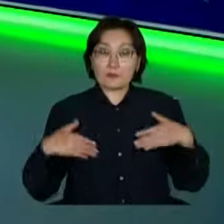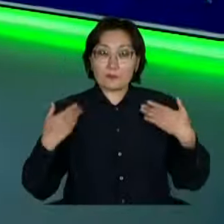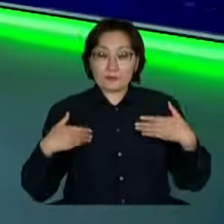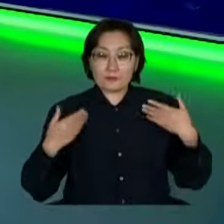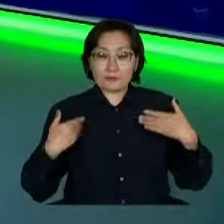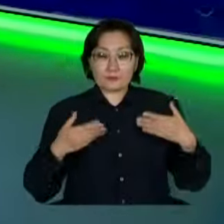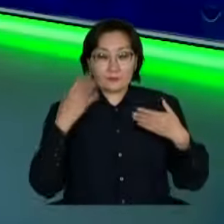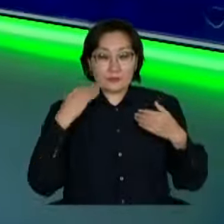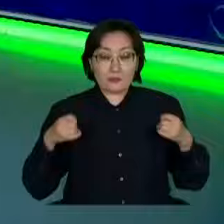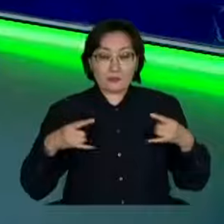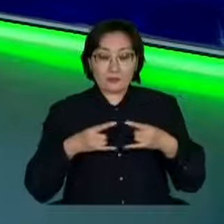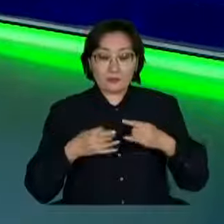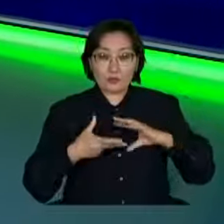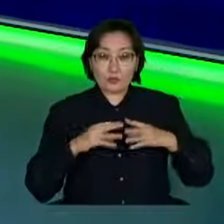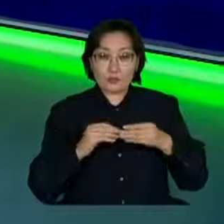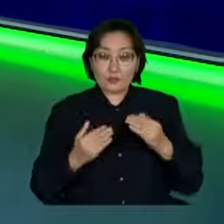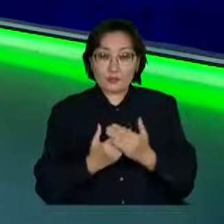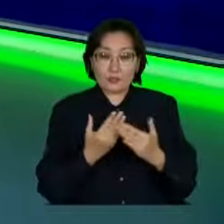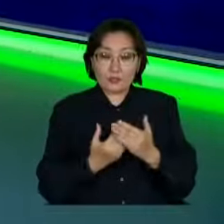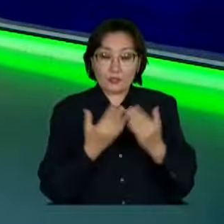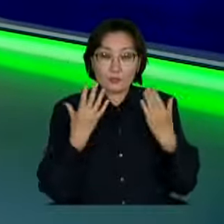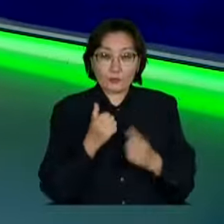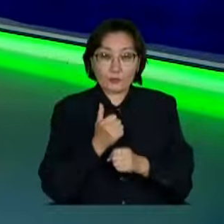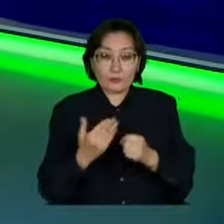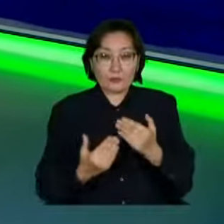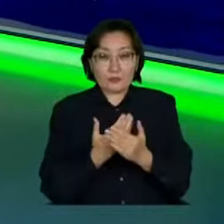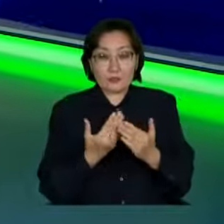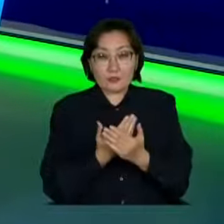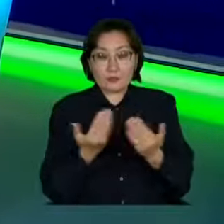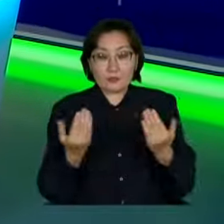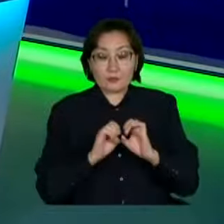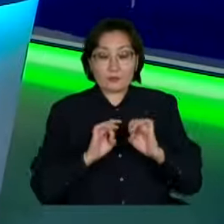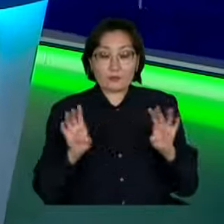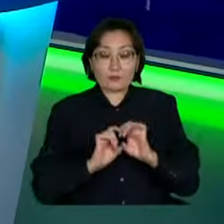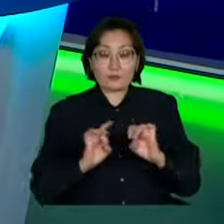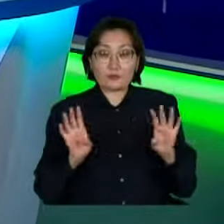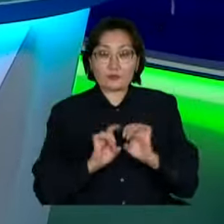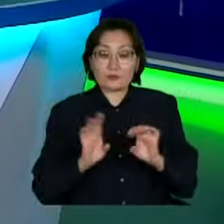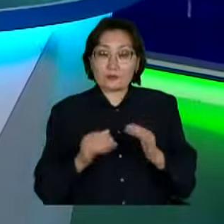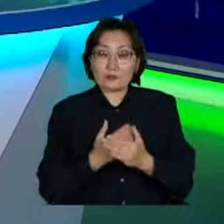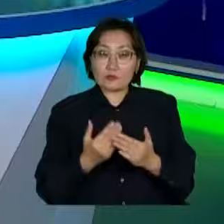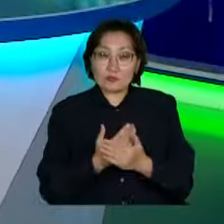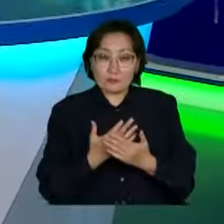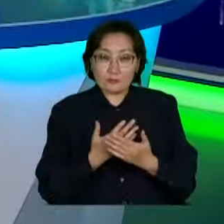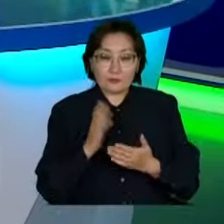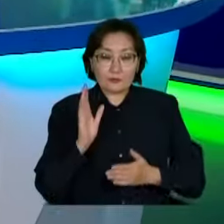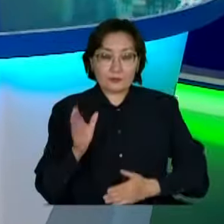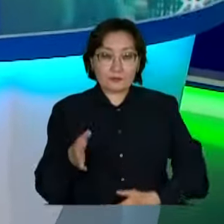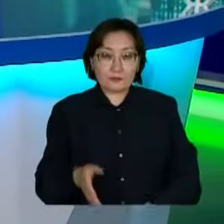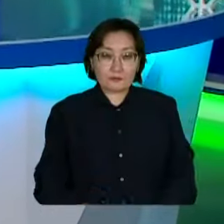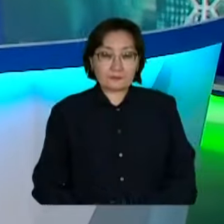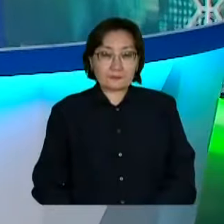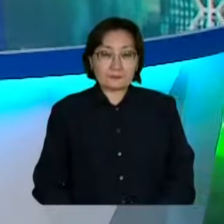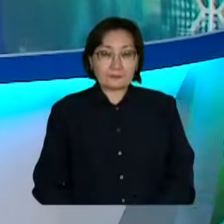армысыздар, Алматы телеарнасының тікелей эфирінде қорытынды жаңалықтар студияда мен аяулым көлжігіт және әріптесім Бұлбұл Қалнұрқызы. Бүгінгі шығарылымнан